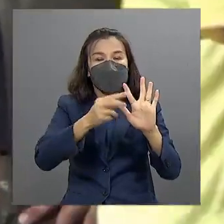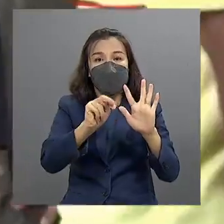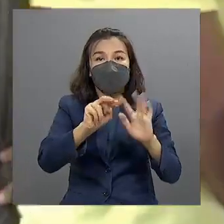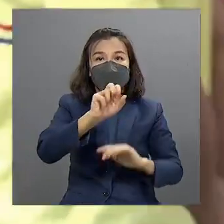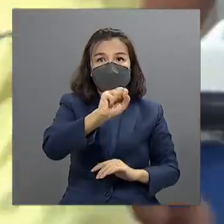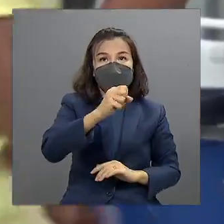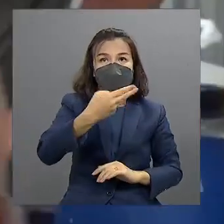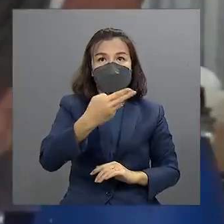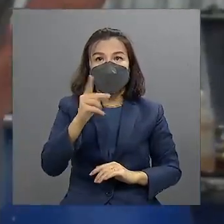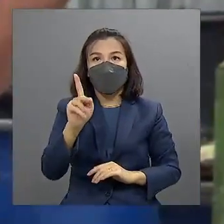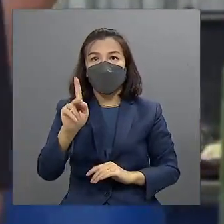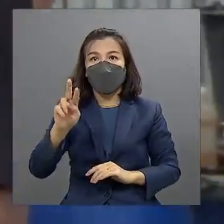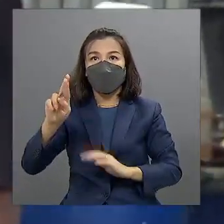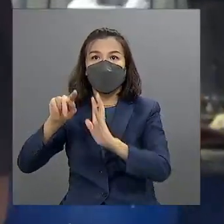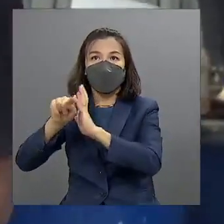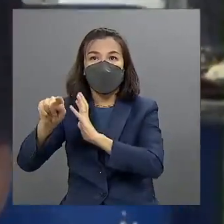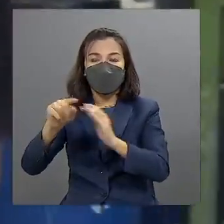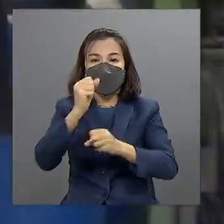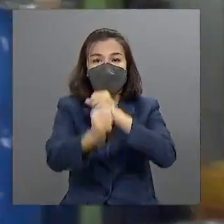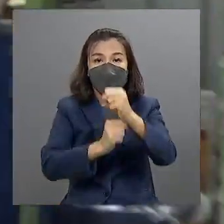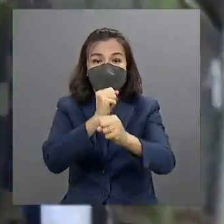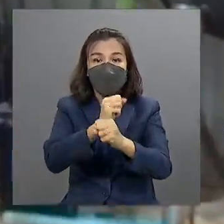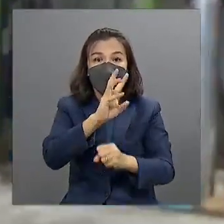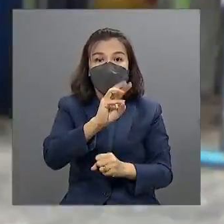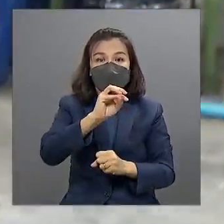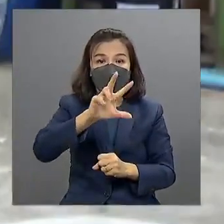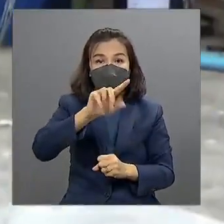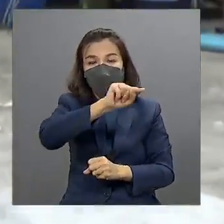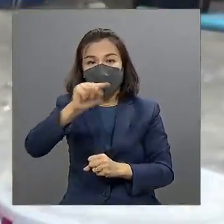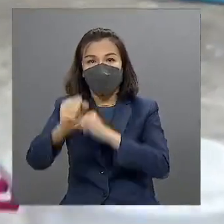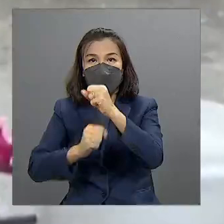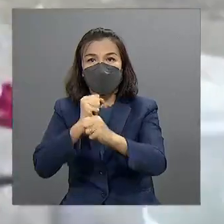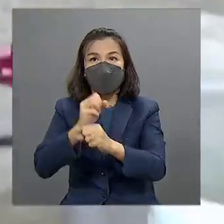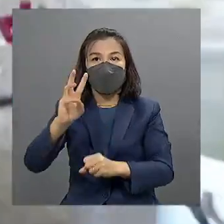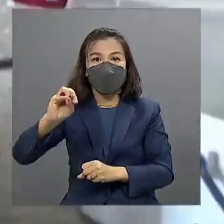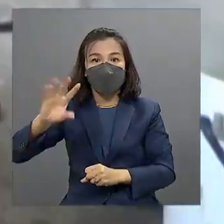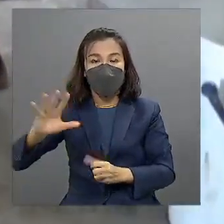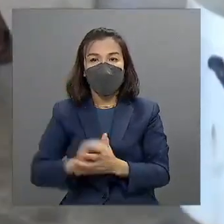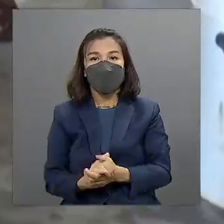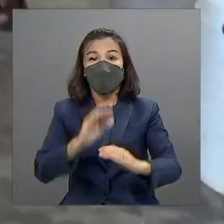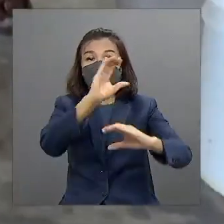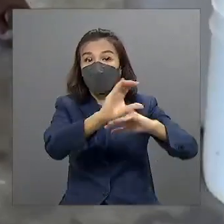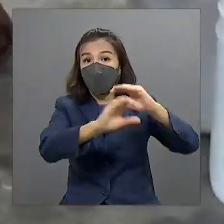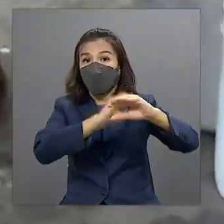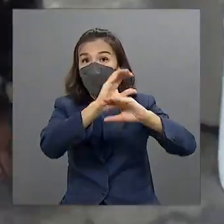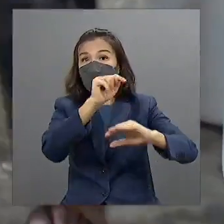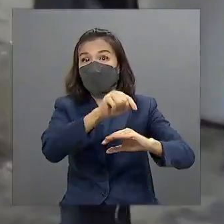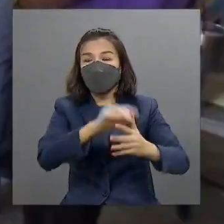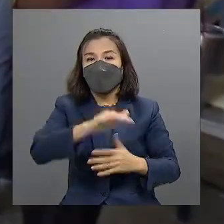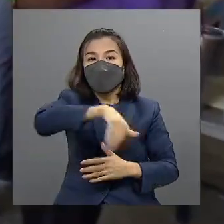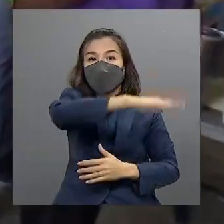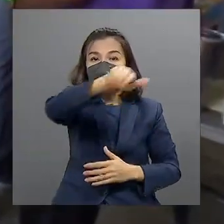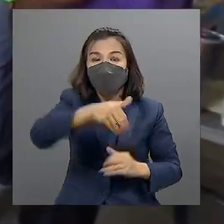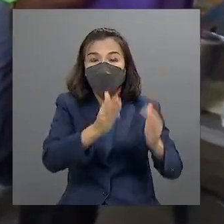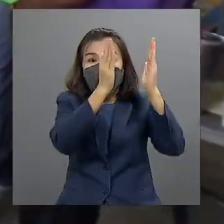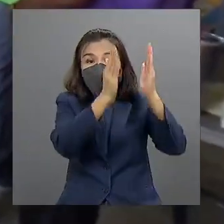มาน63 คูกพั์ intoxจทปีมีโครงการแบบนี้ชุม an village tenure Times ชุตมศหาก